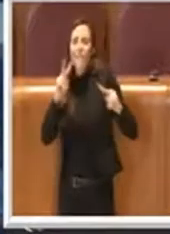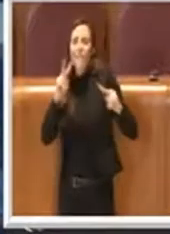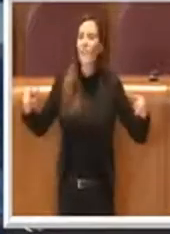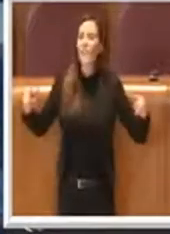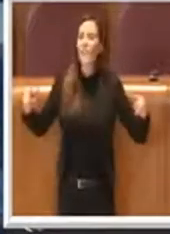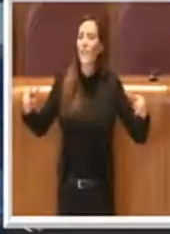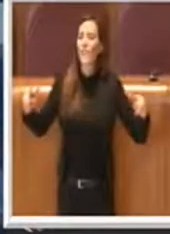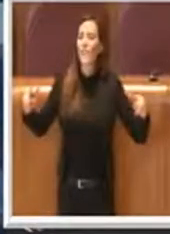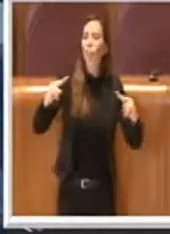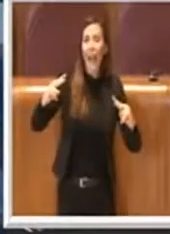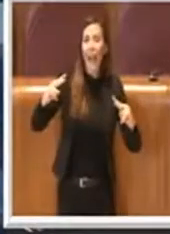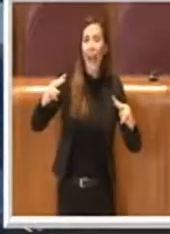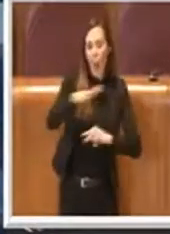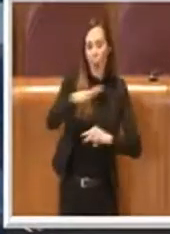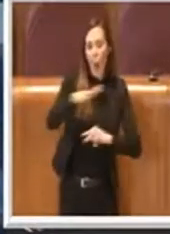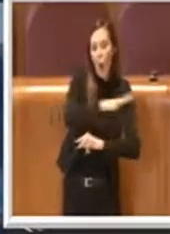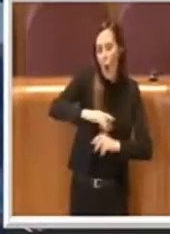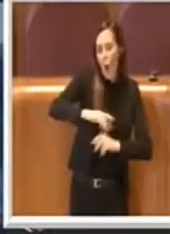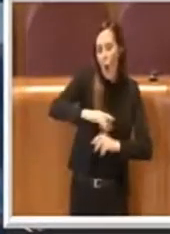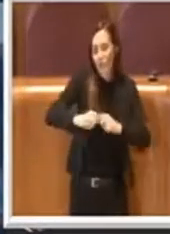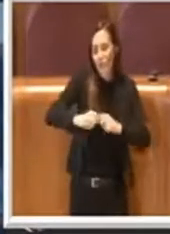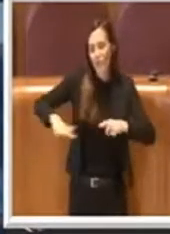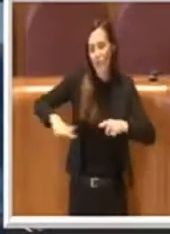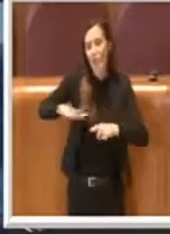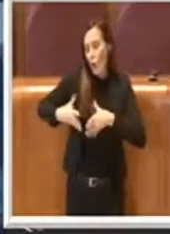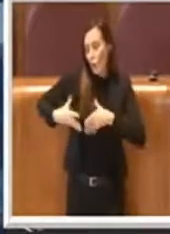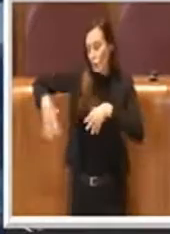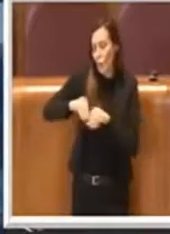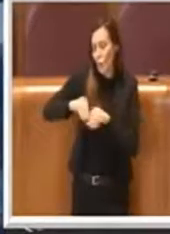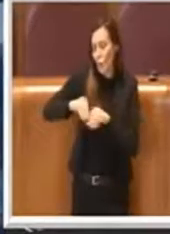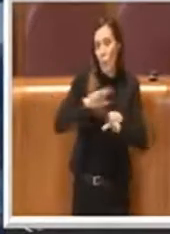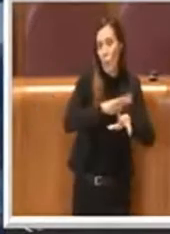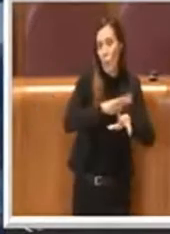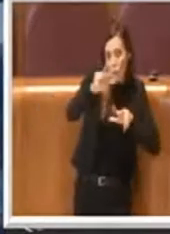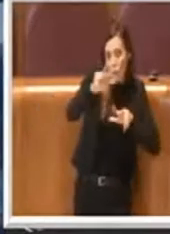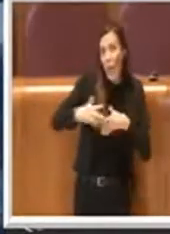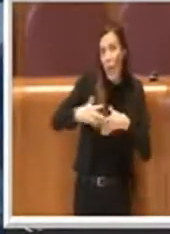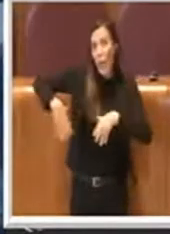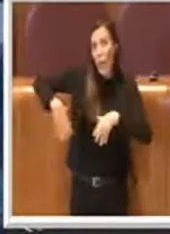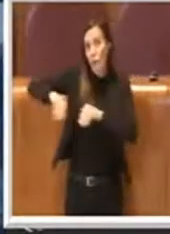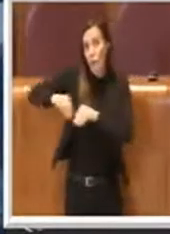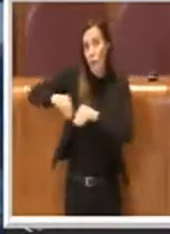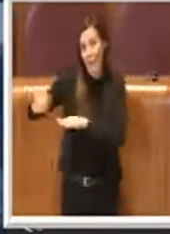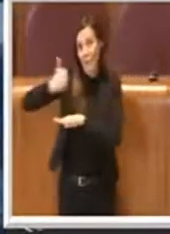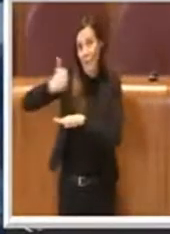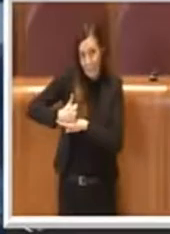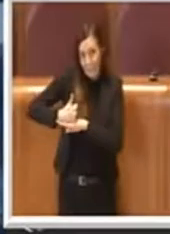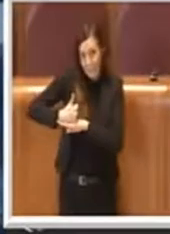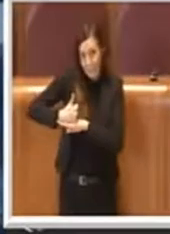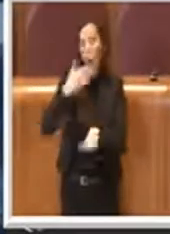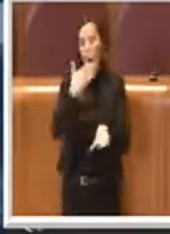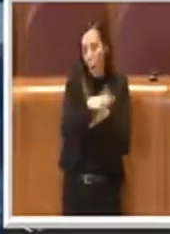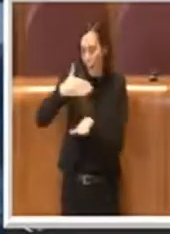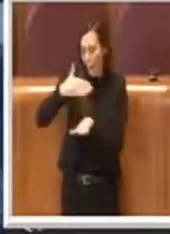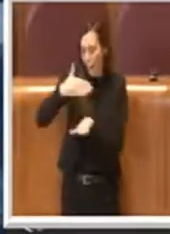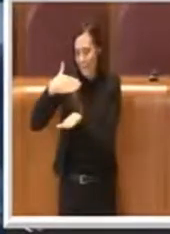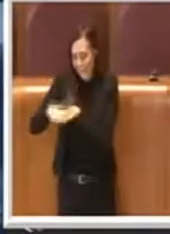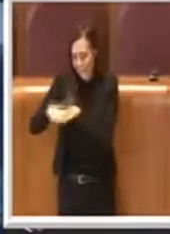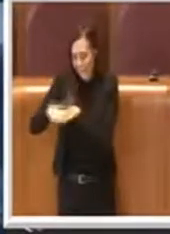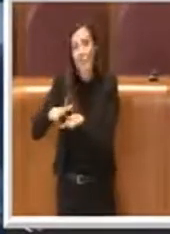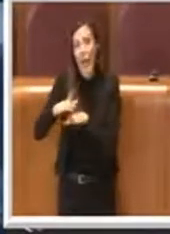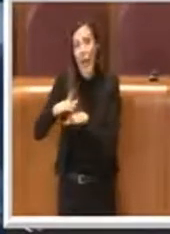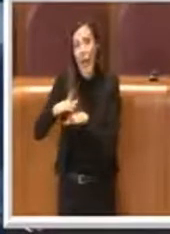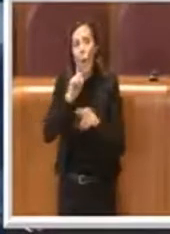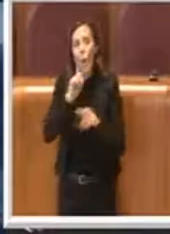città che diceva che le giunte municipali o giunta capitolina ciascuno per la propria competenza e con apposita tempi liberazione quindi un'altra